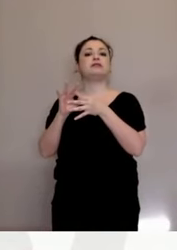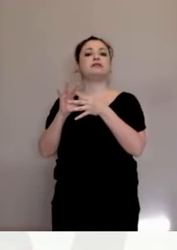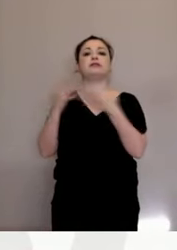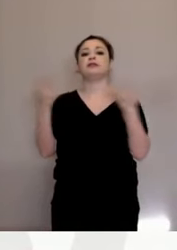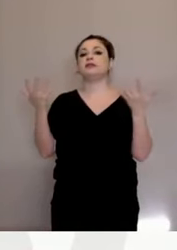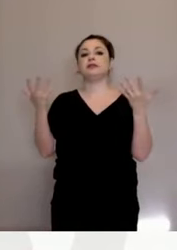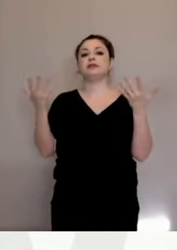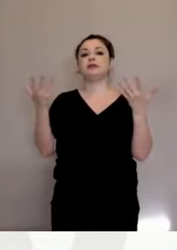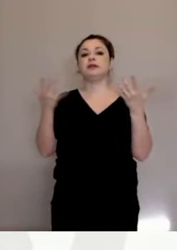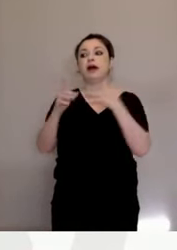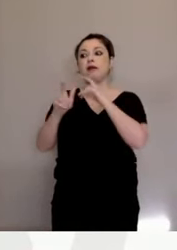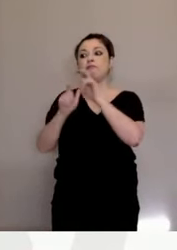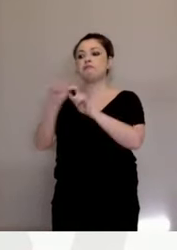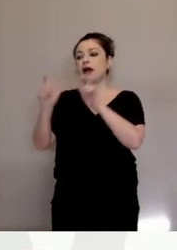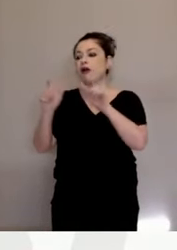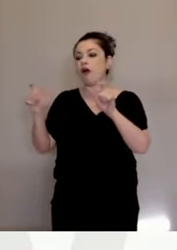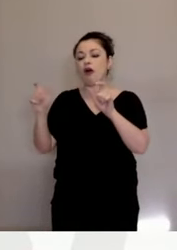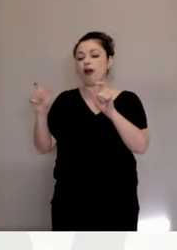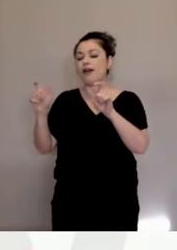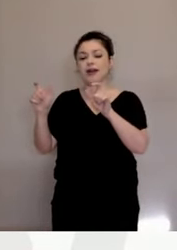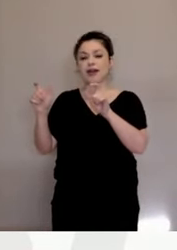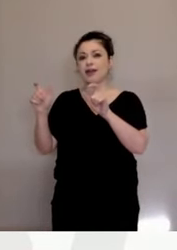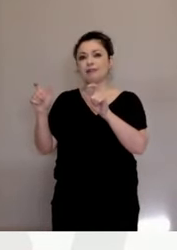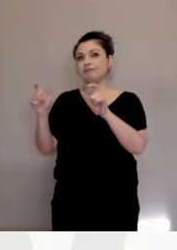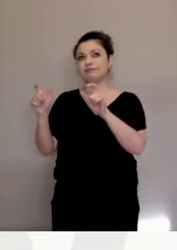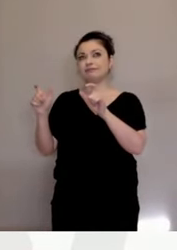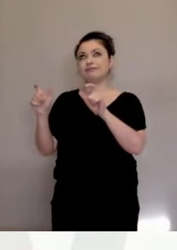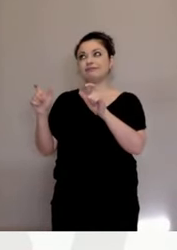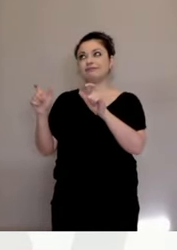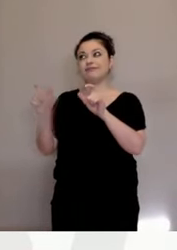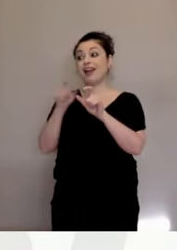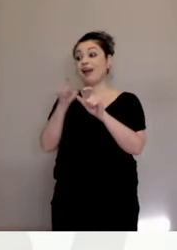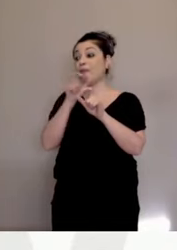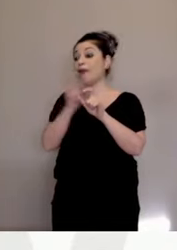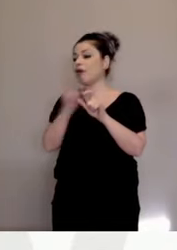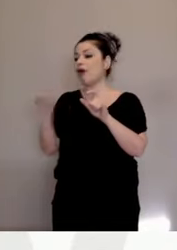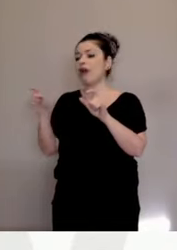Tutte queste parole sono parole che viene